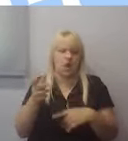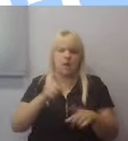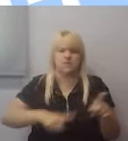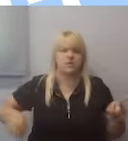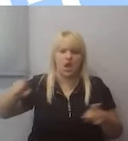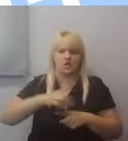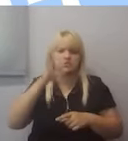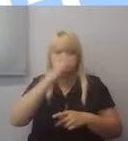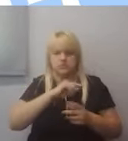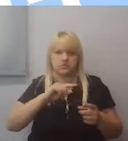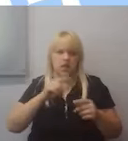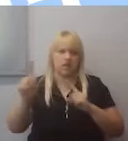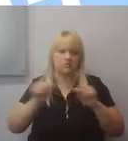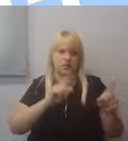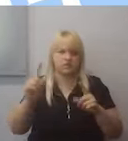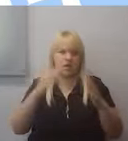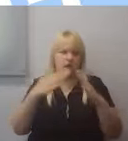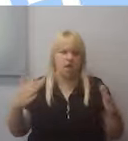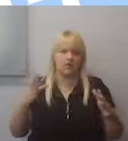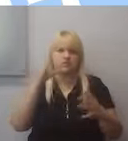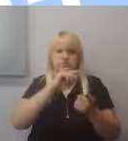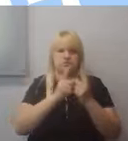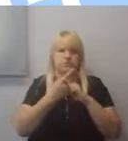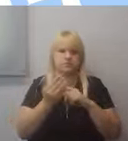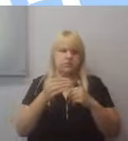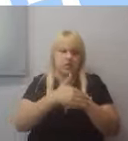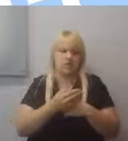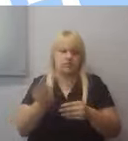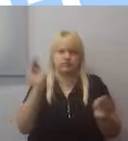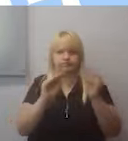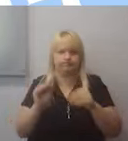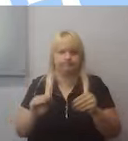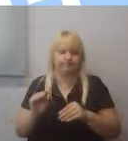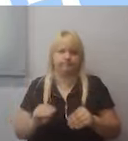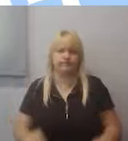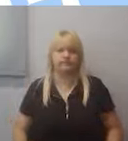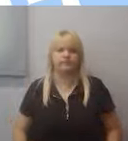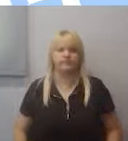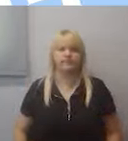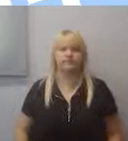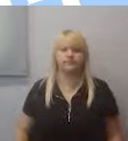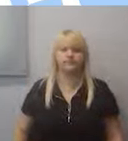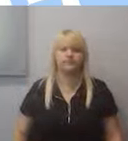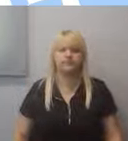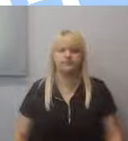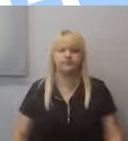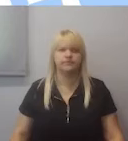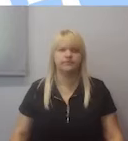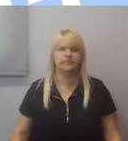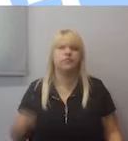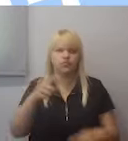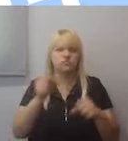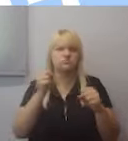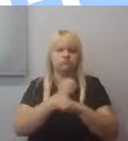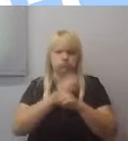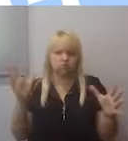ir administratīvā ēka vai kapitālsabiedrības ēka ir šāda te bumb bumbu patvertne kur iedzīvotājiem kuri ir vai nu